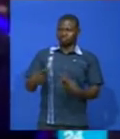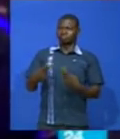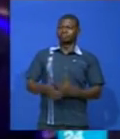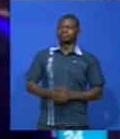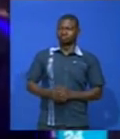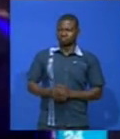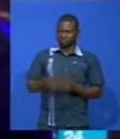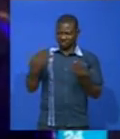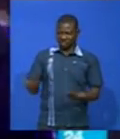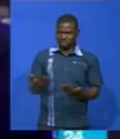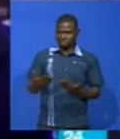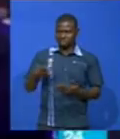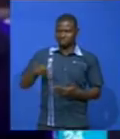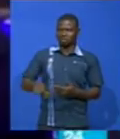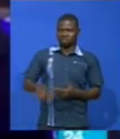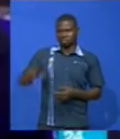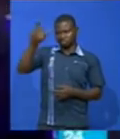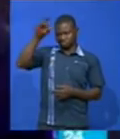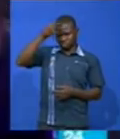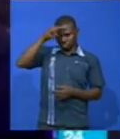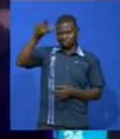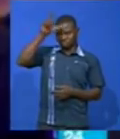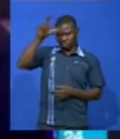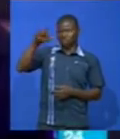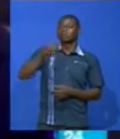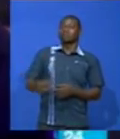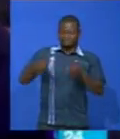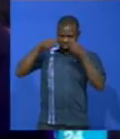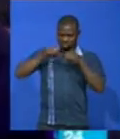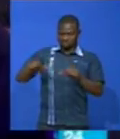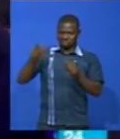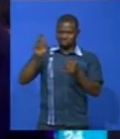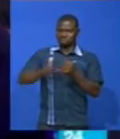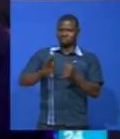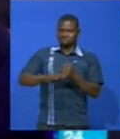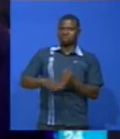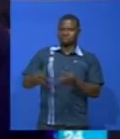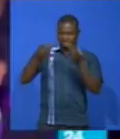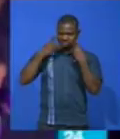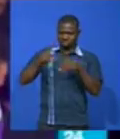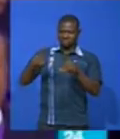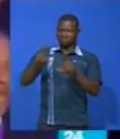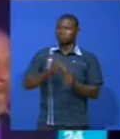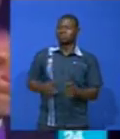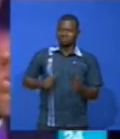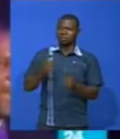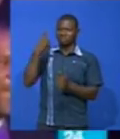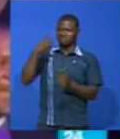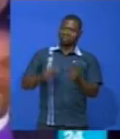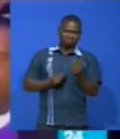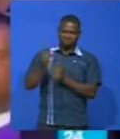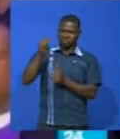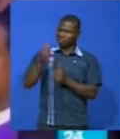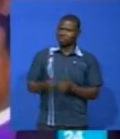C'est ici que Martin Luther King a prononcé son dernier sermon la veille de sa mort, l'un des plus célèbres. Symboliquement,